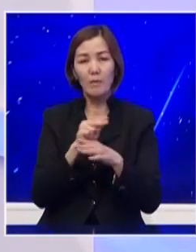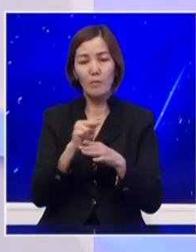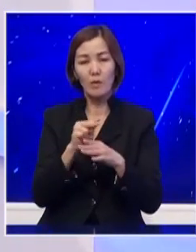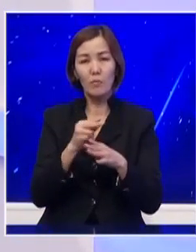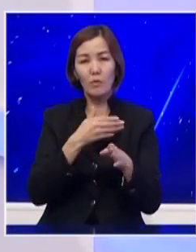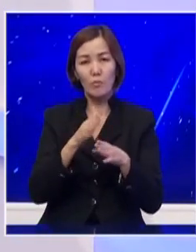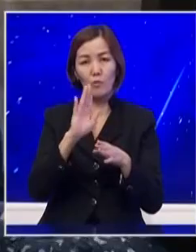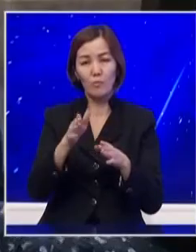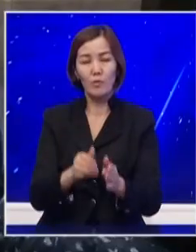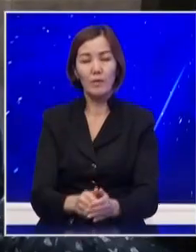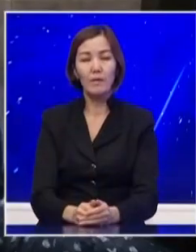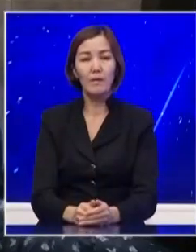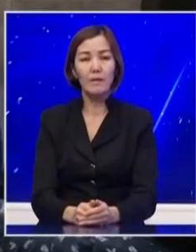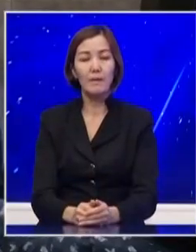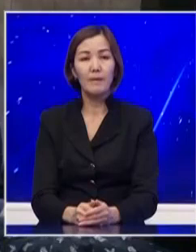жұмсалмақ.